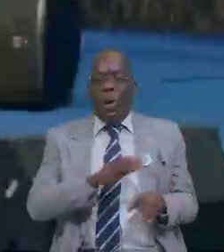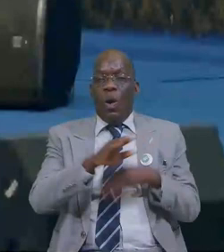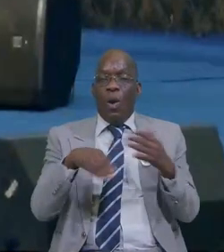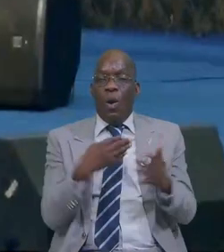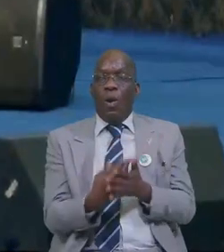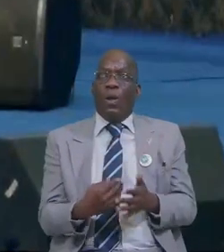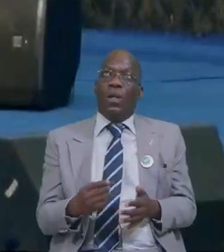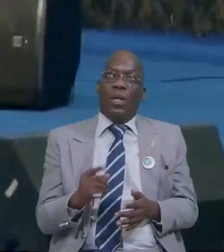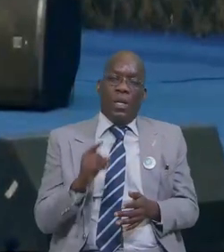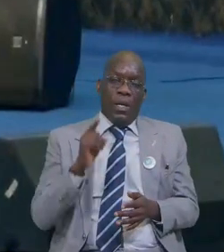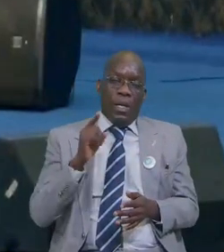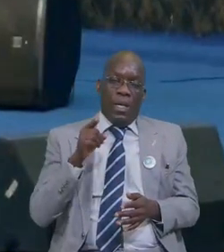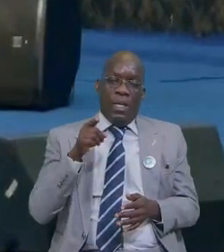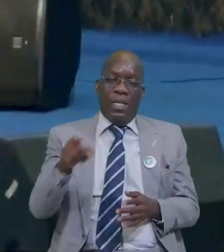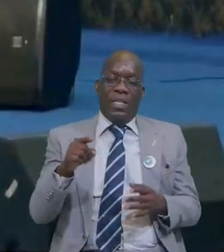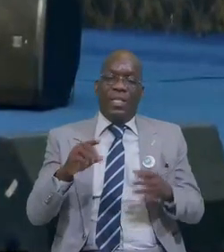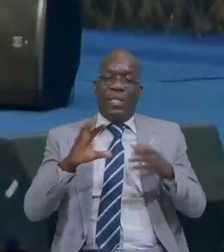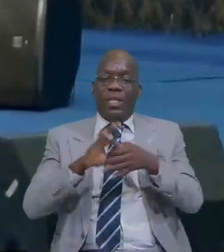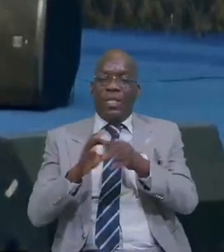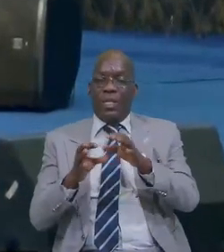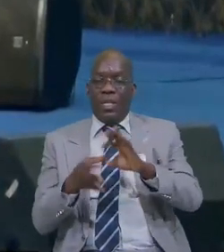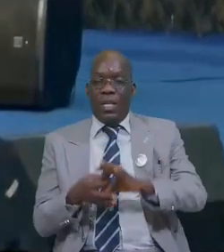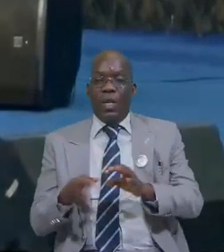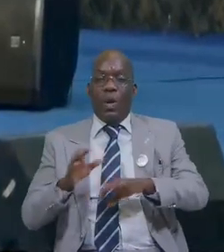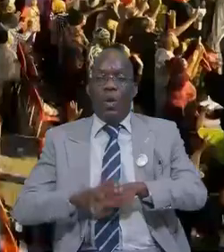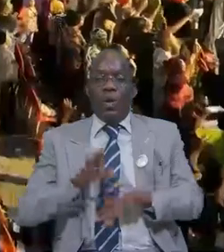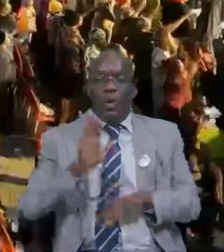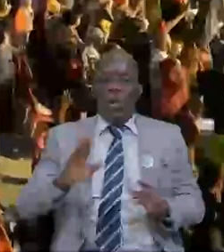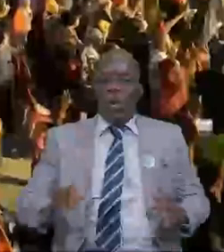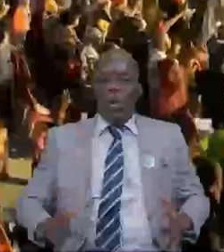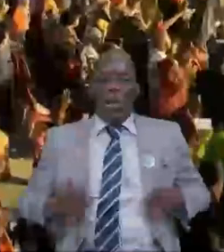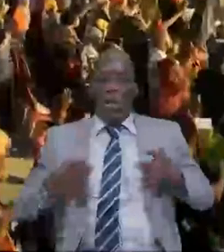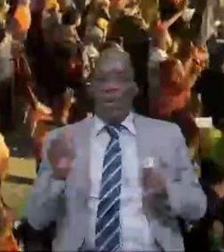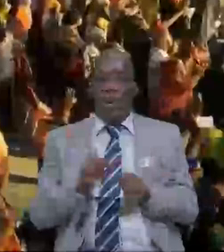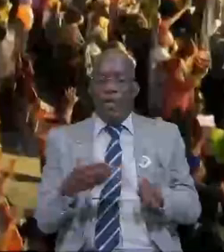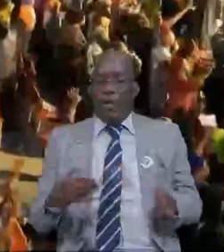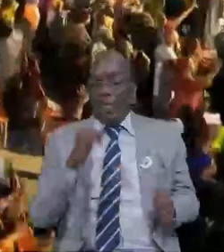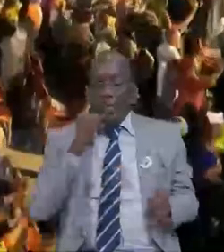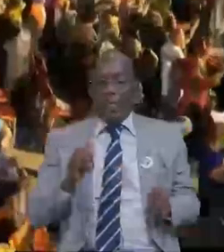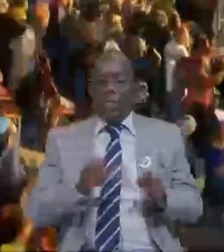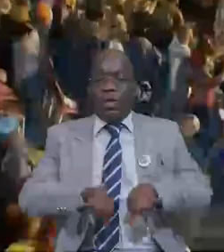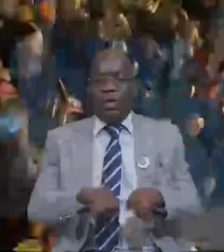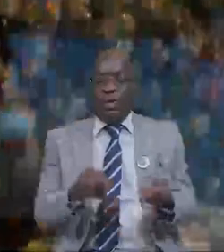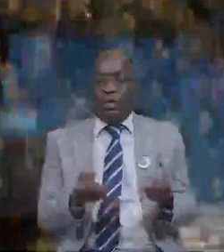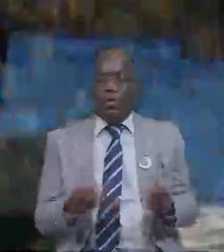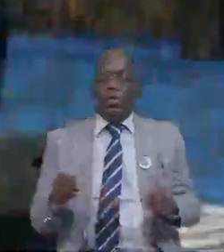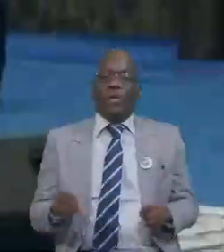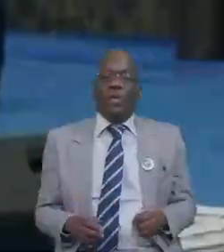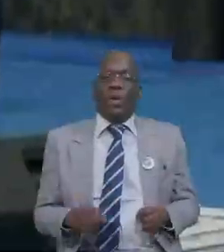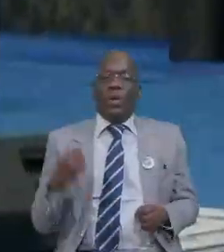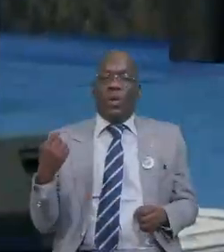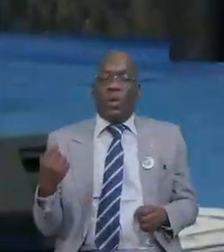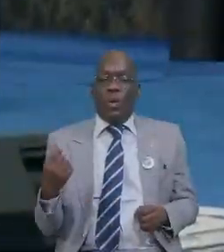Toute son emprise sur ta vie. Tout est brisé aujourd'hui. Toutes ces